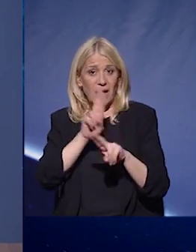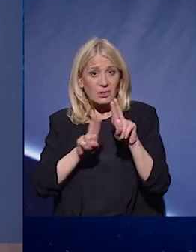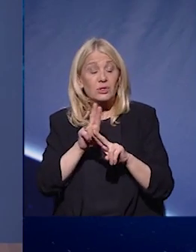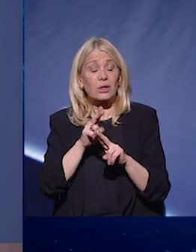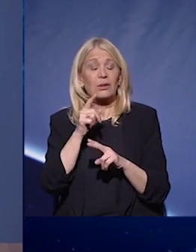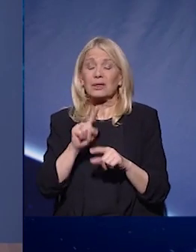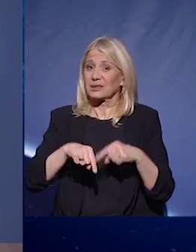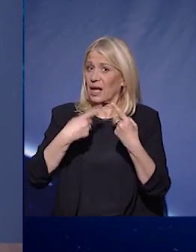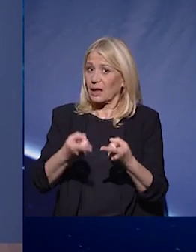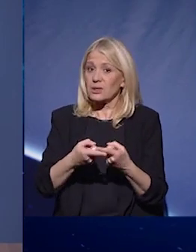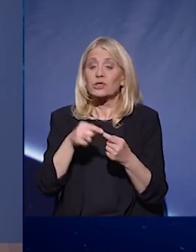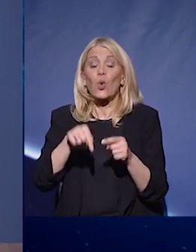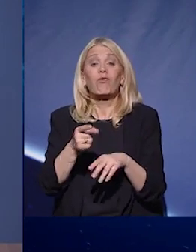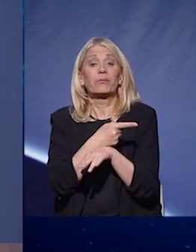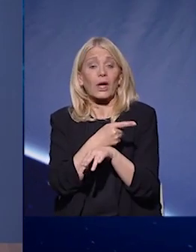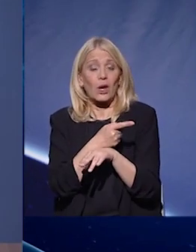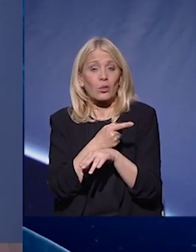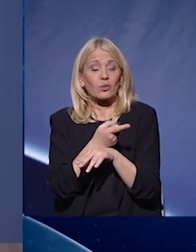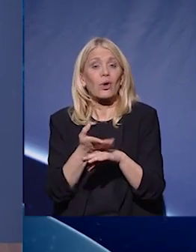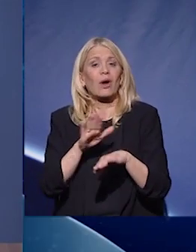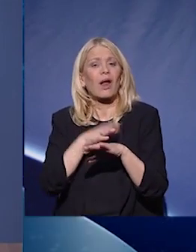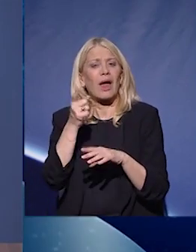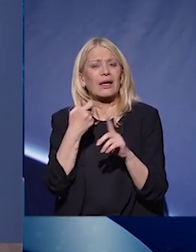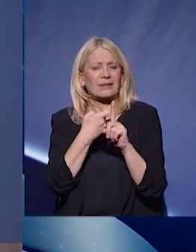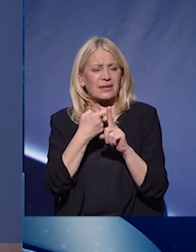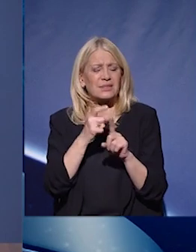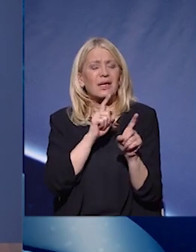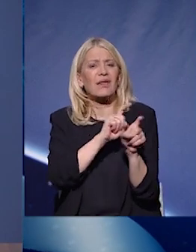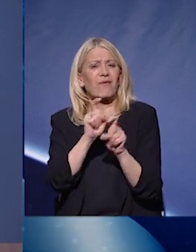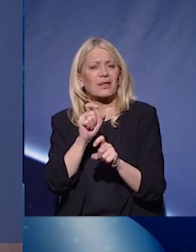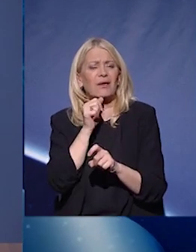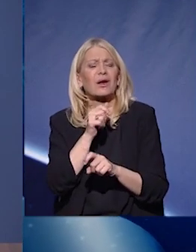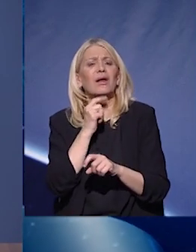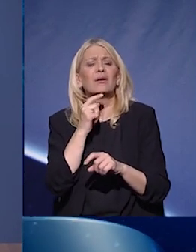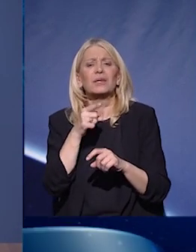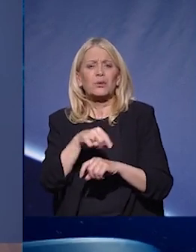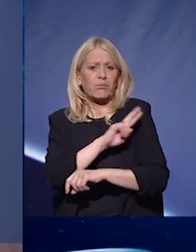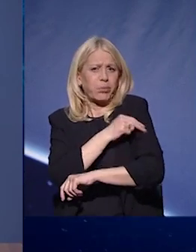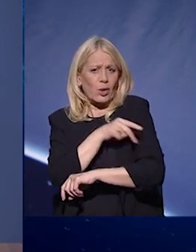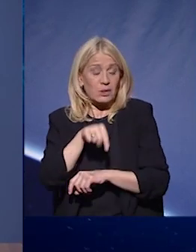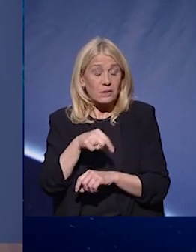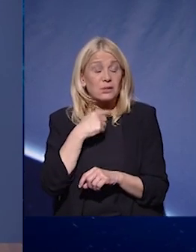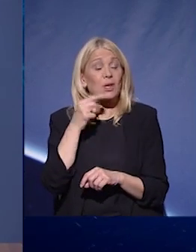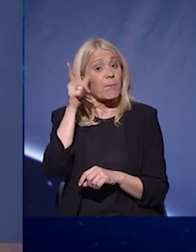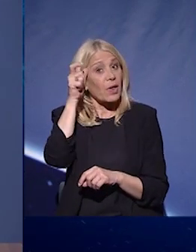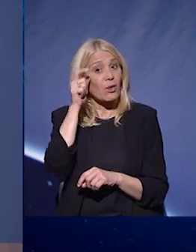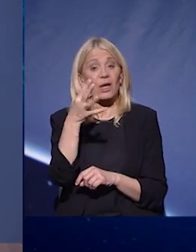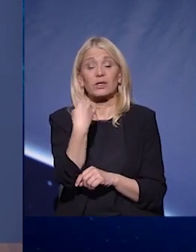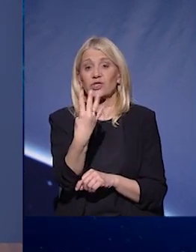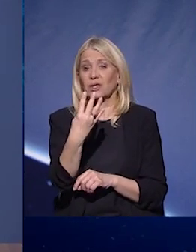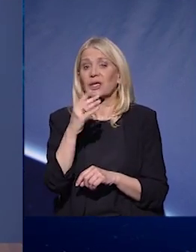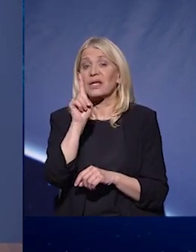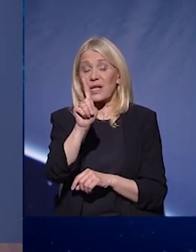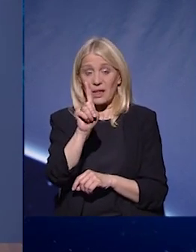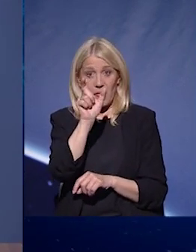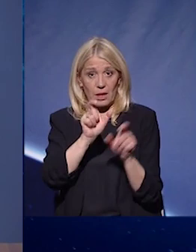je sledeća. U ovom momentu se na Klinici za infektivne i tropske bolesti Kliničkog centra Srbije nalazi